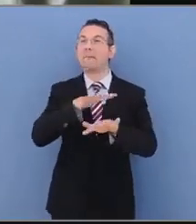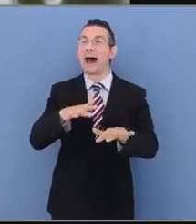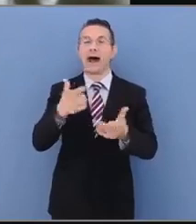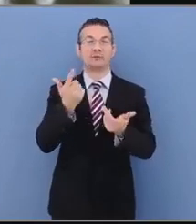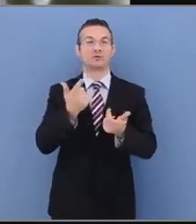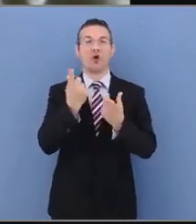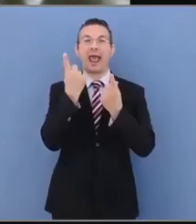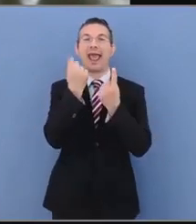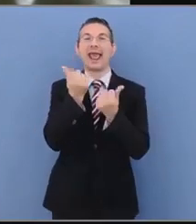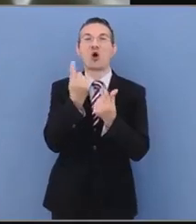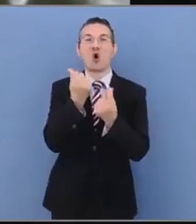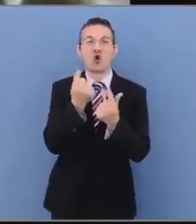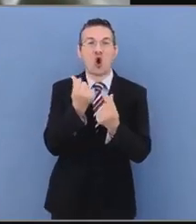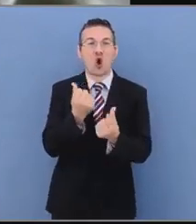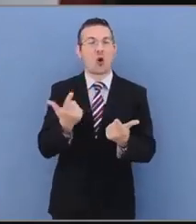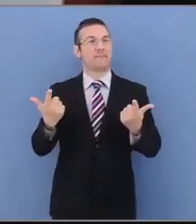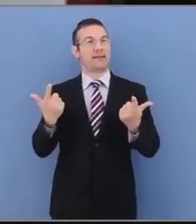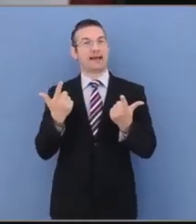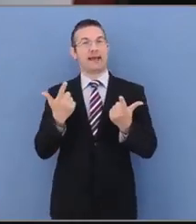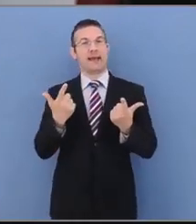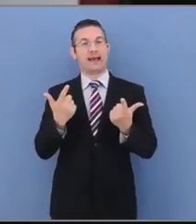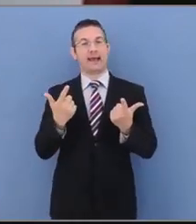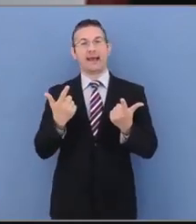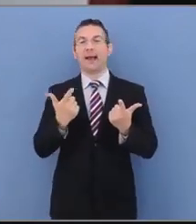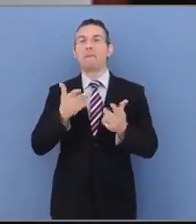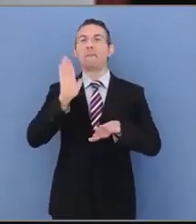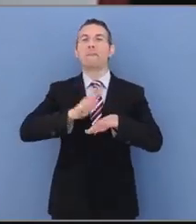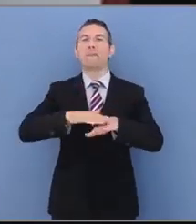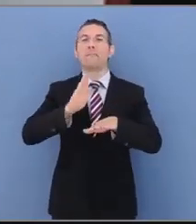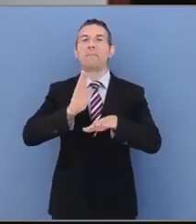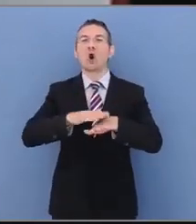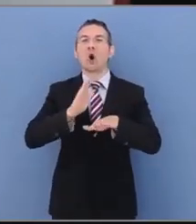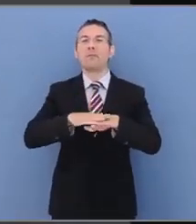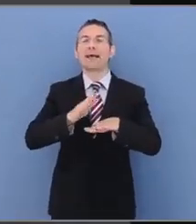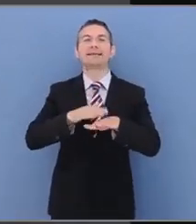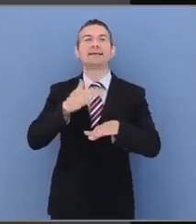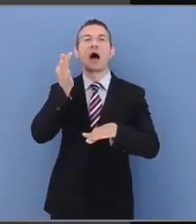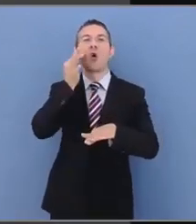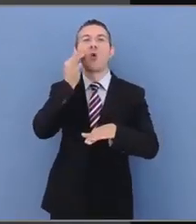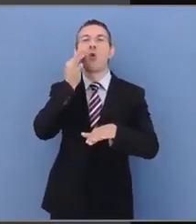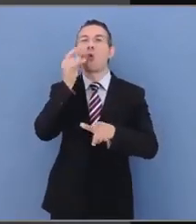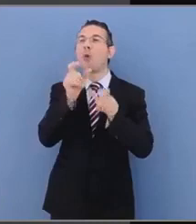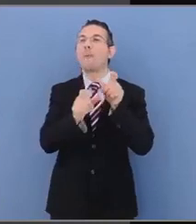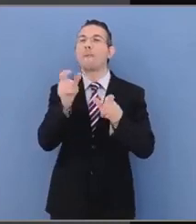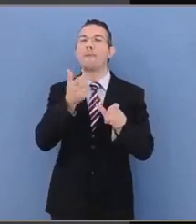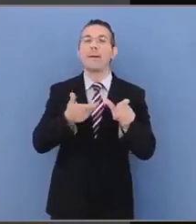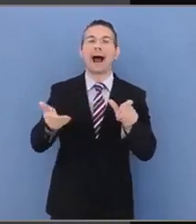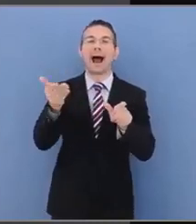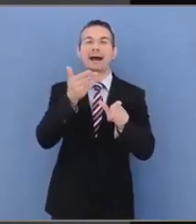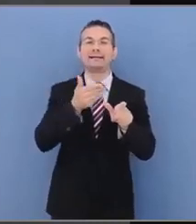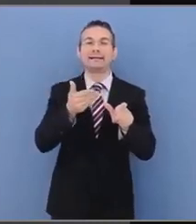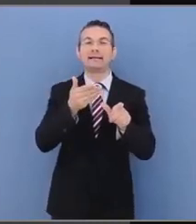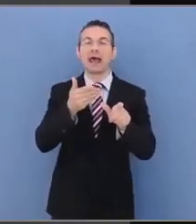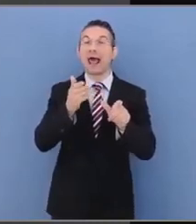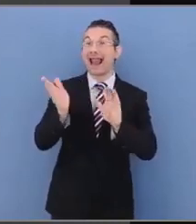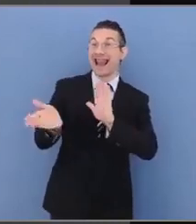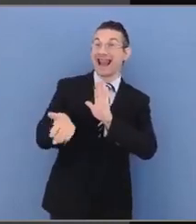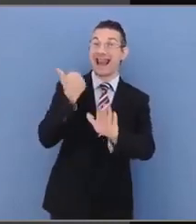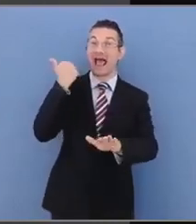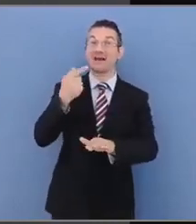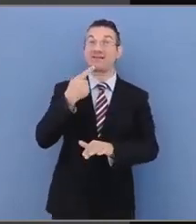economiche, la proprietà di esseri umani all'illegalità per